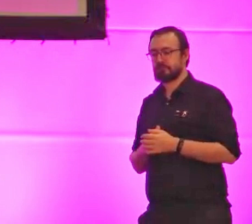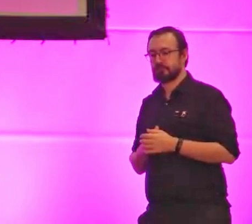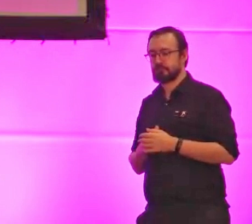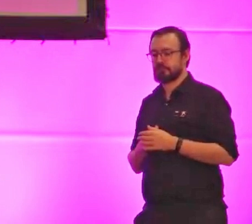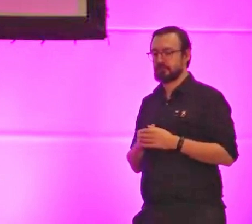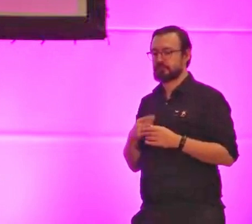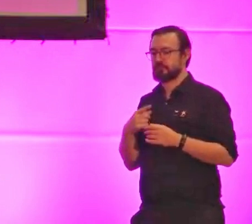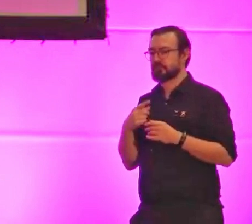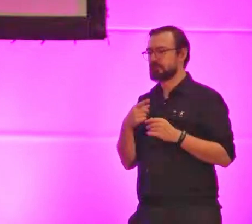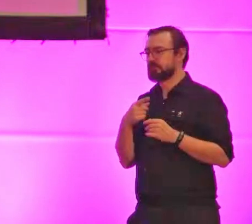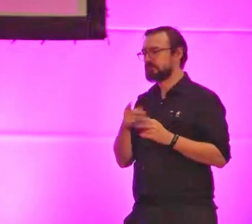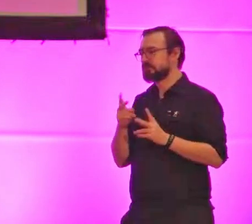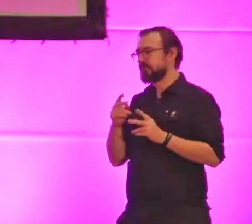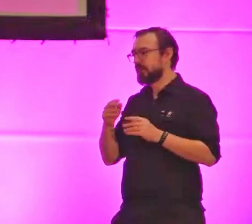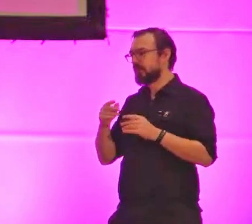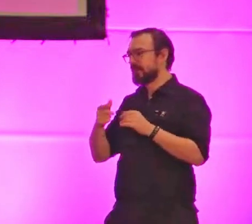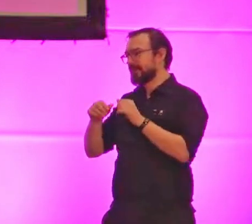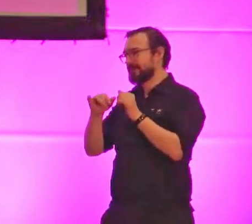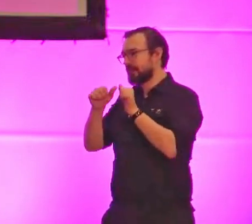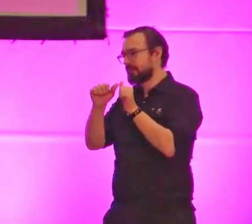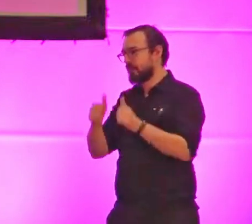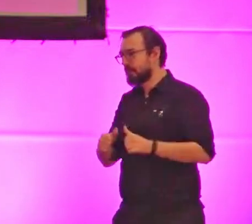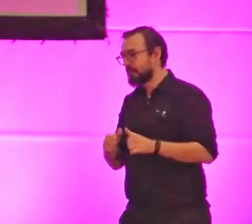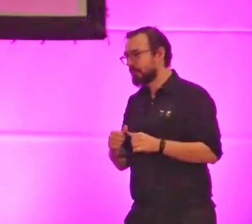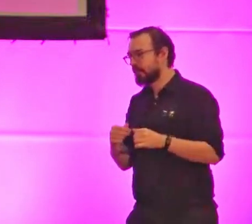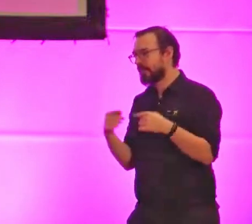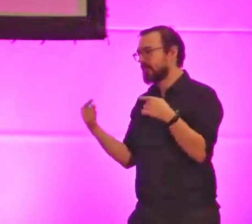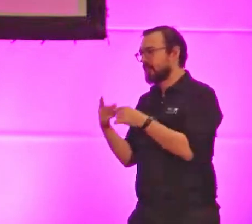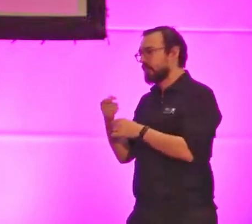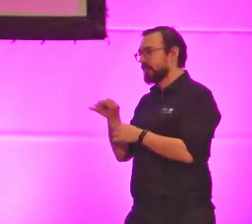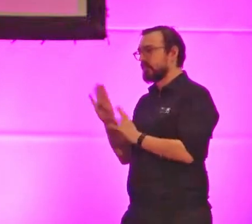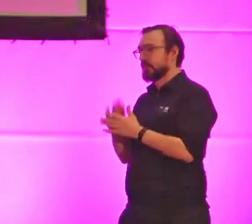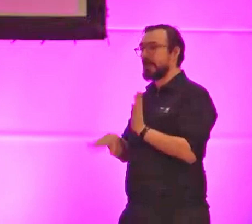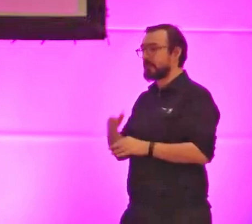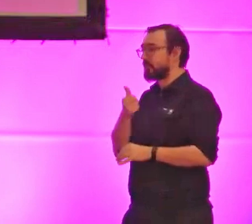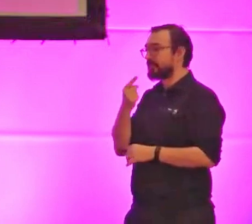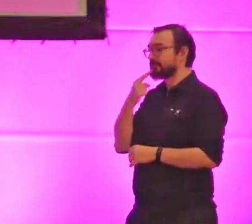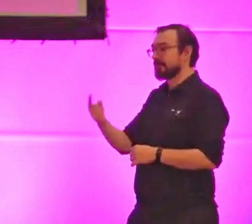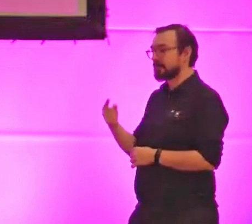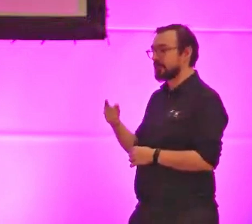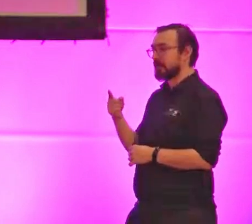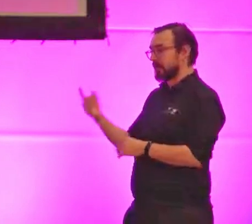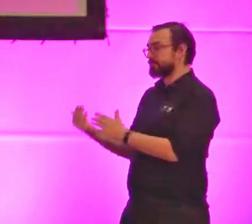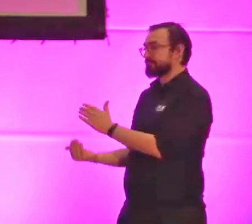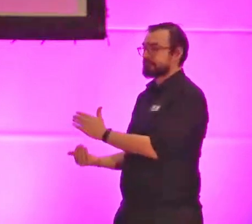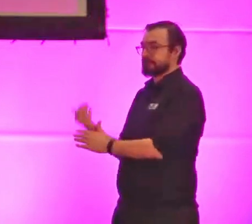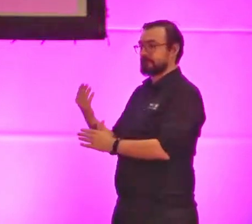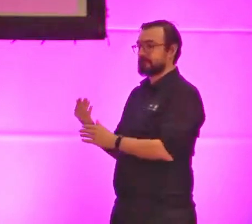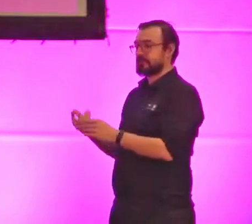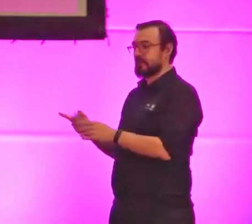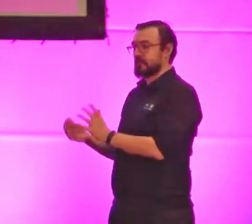de tre uppsåtsformerna gentemot Lundin, utan man har sagt att man har uppsåtligen